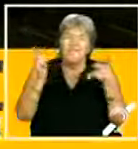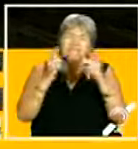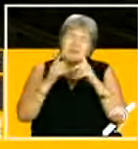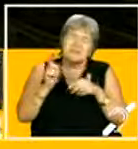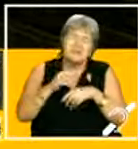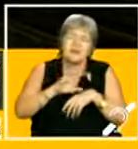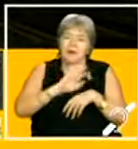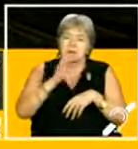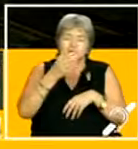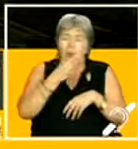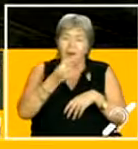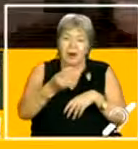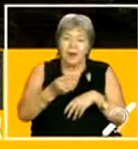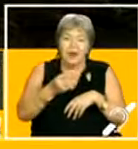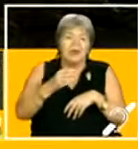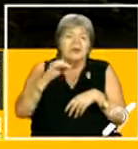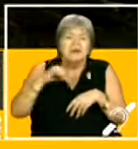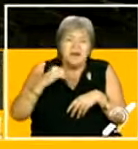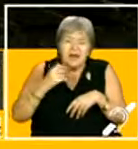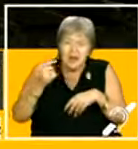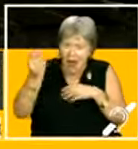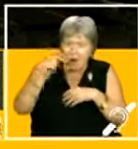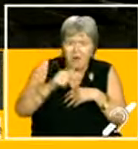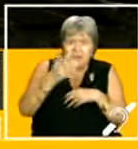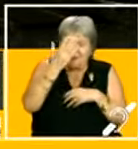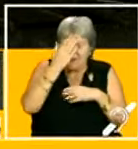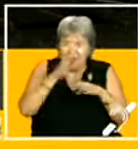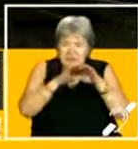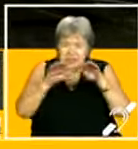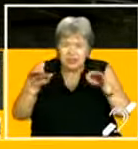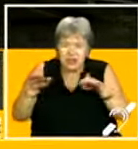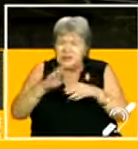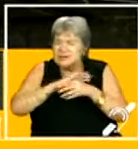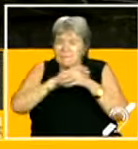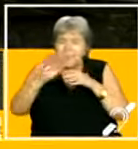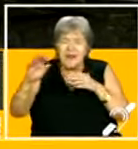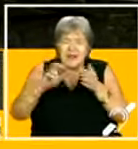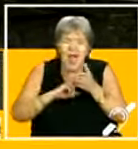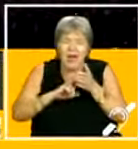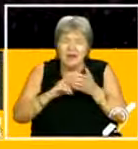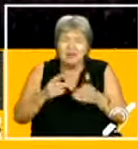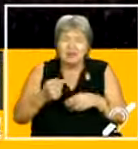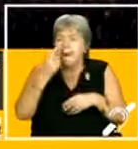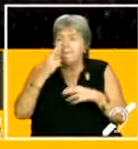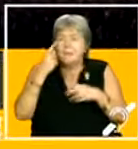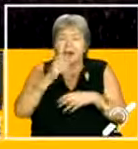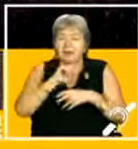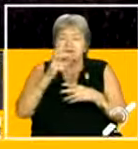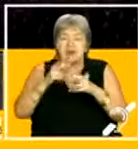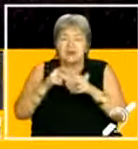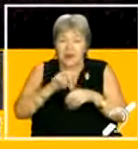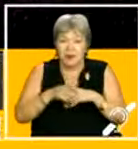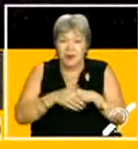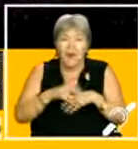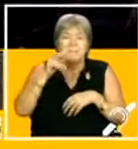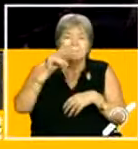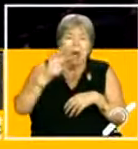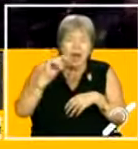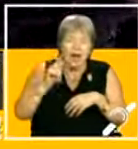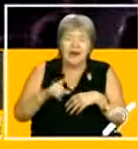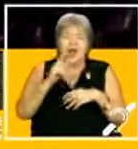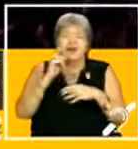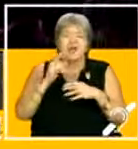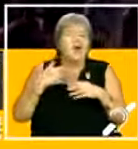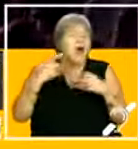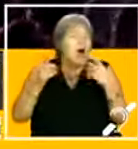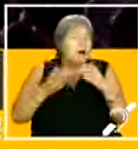oamenii ăștia din față sunt de o energie, nu știu, parcă nu se termină niciodată, sunt extraordinari. Makanake, Solomon și Rava au întreținut